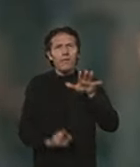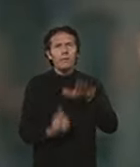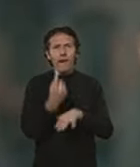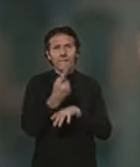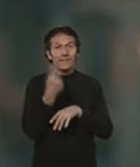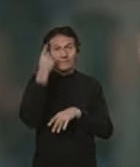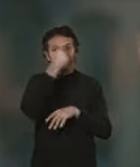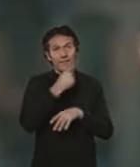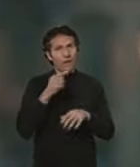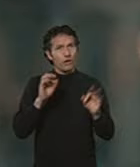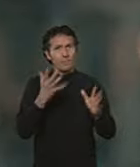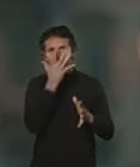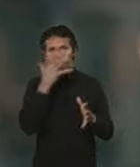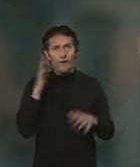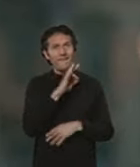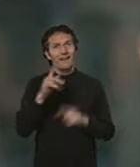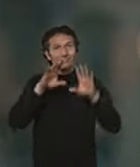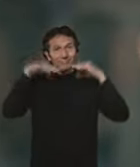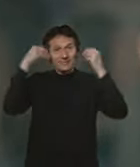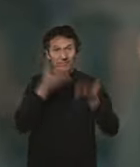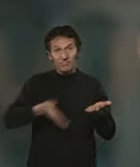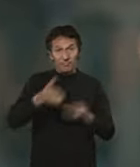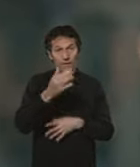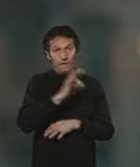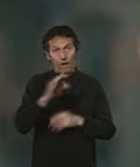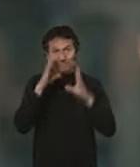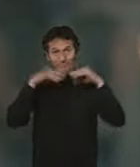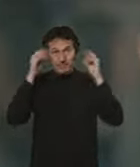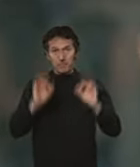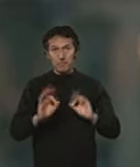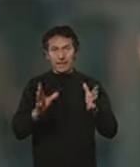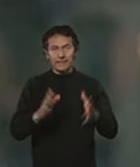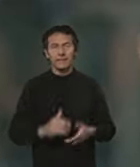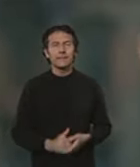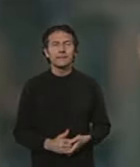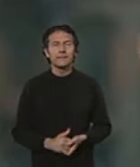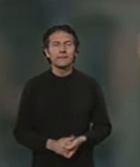radieux de la France vous êtes le visage radieux de la